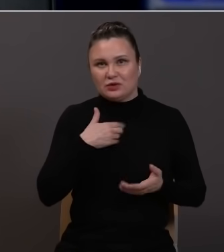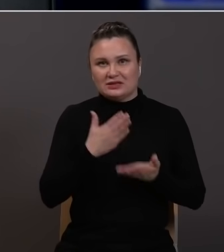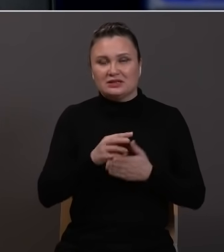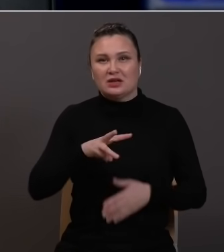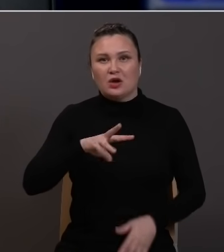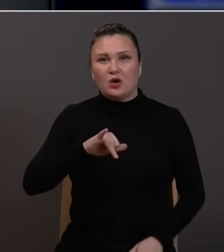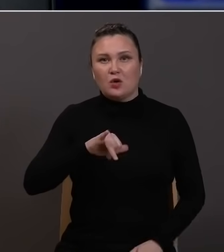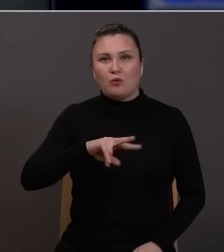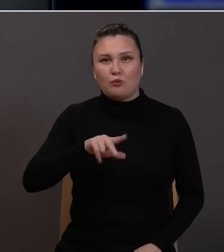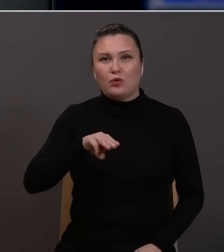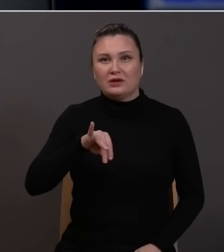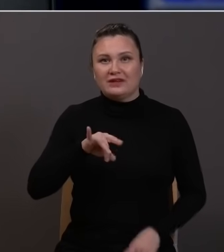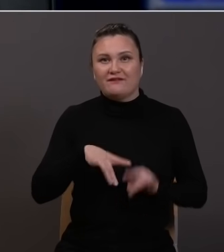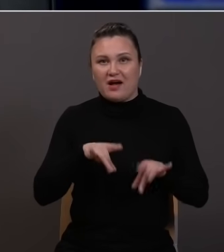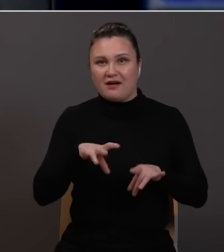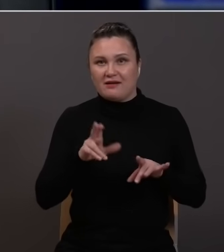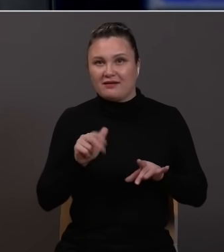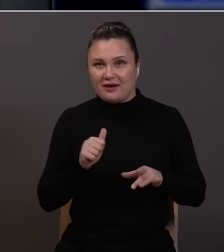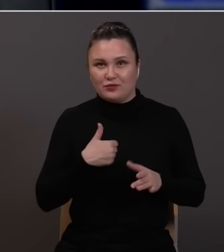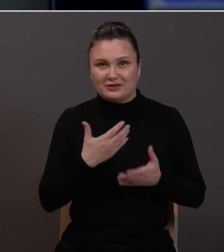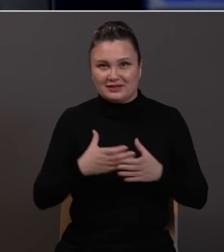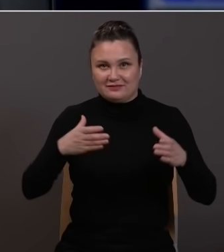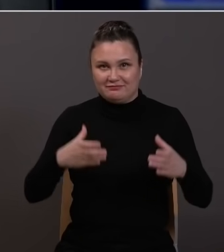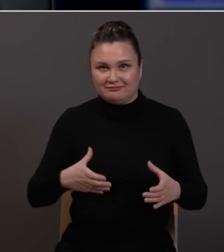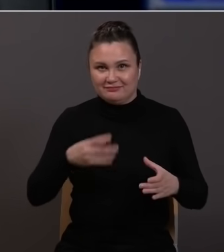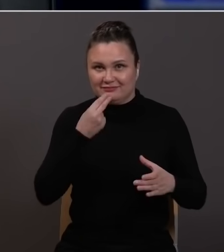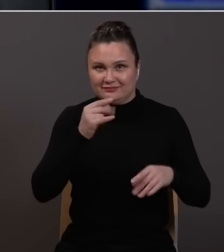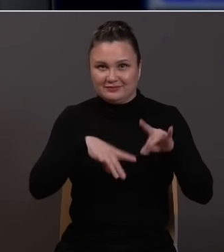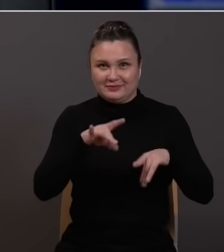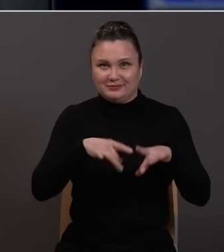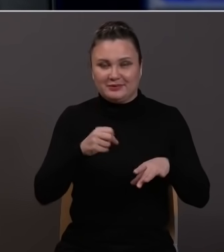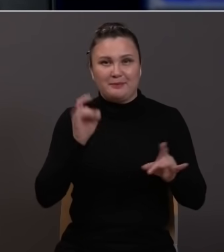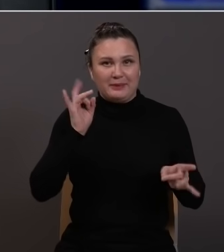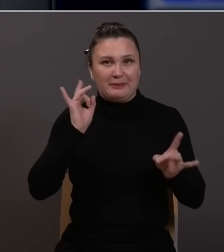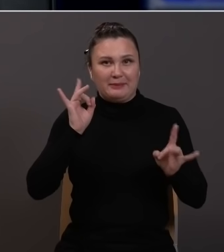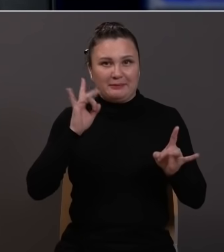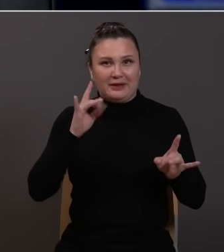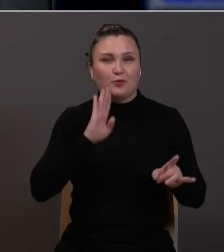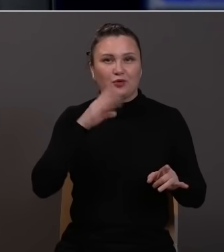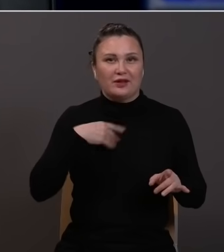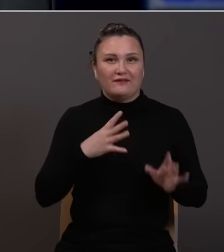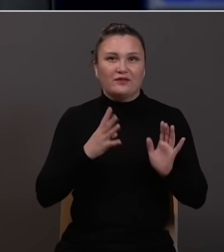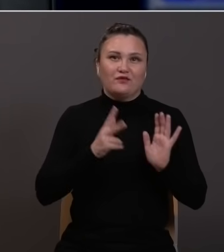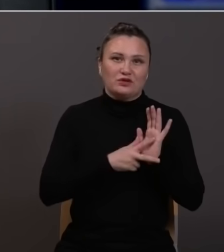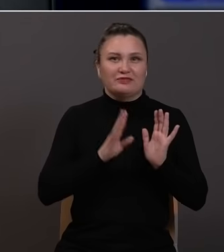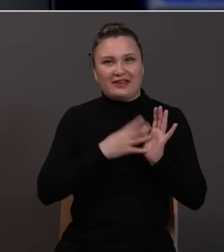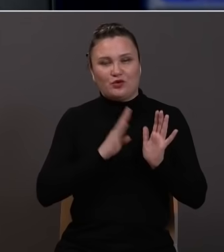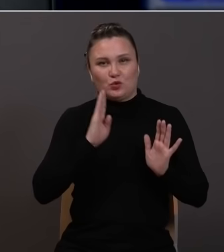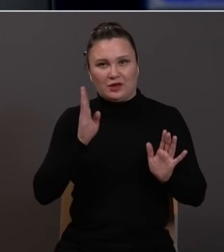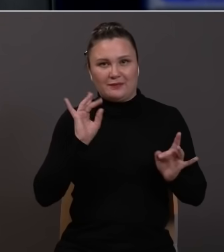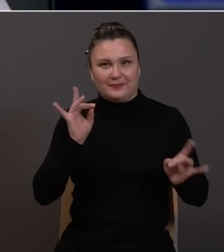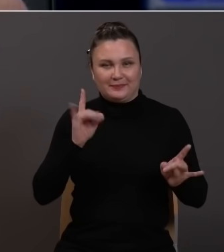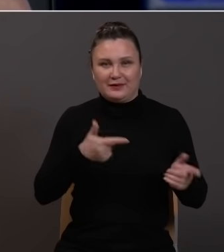мультиварка, которая каждое утро таким это вот легким бипером пи-пи-пи-пи-пи-пи будет нас в 9 утра или в 8 утра, в зависимости от того,